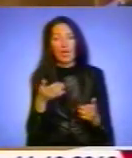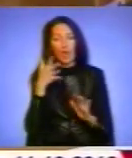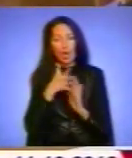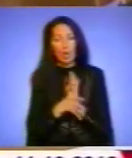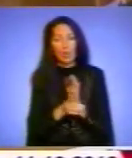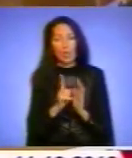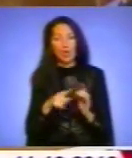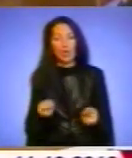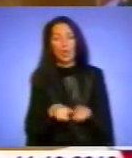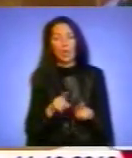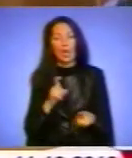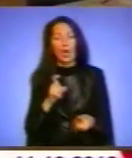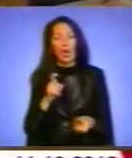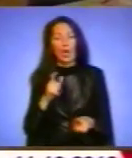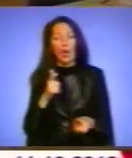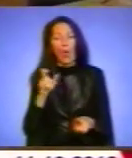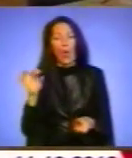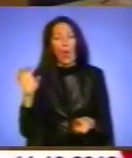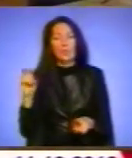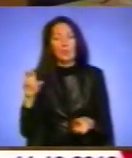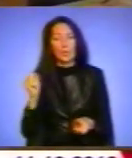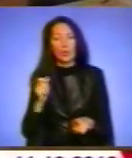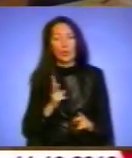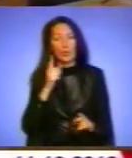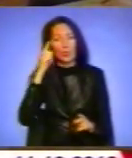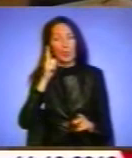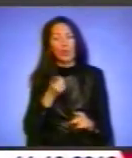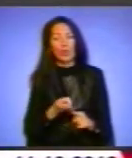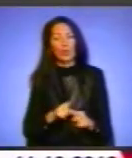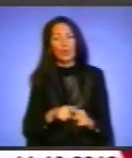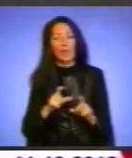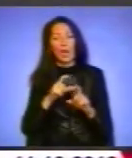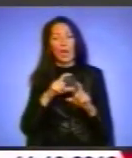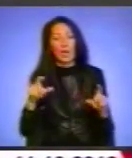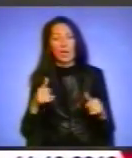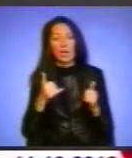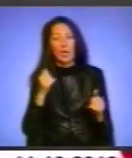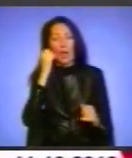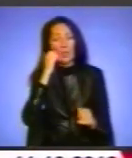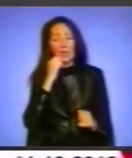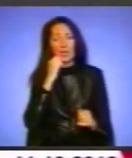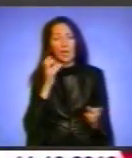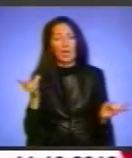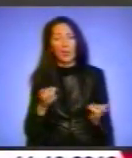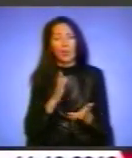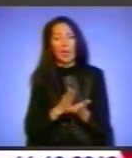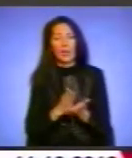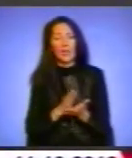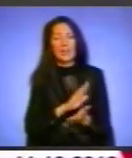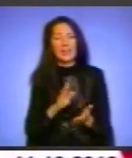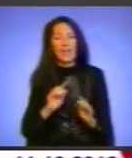таке хоспіс. Хтось думає, що це заклад для одиноких престарілих. Потреба є навіть не в відділенні, а у